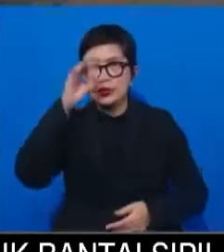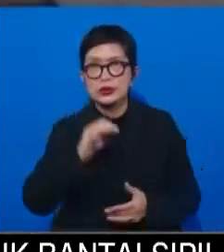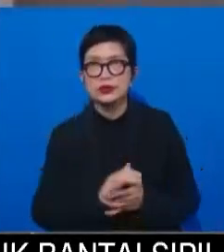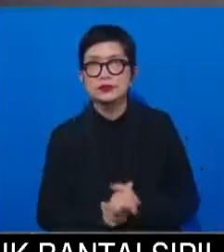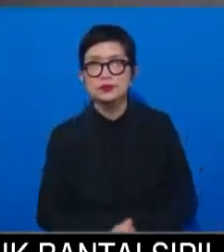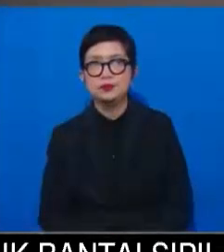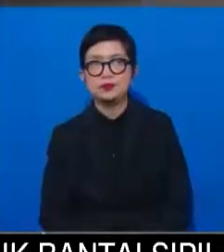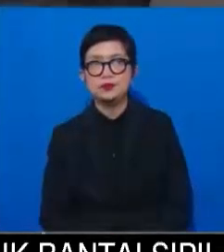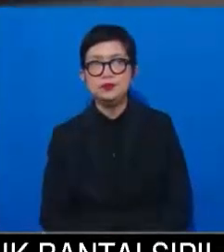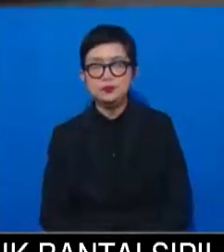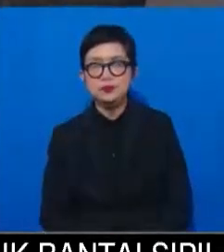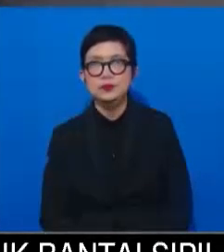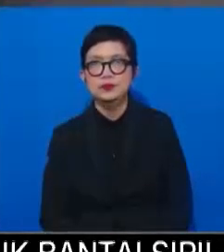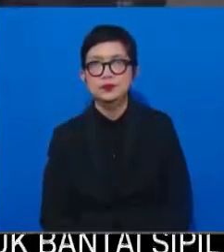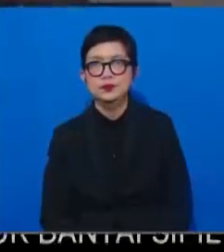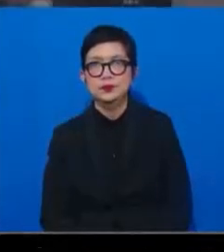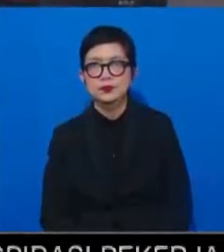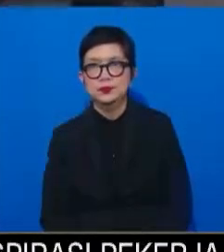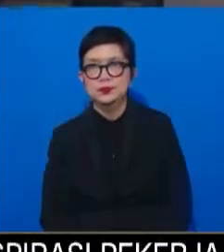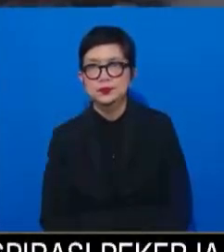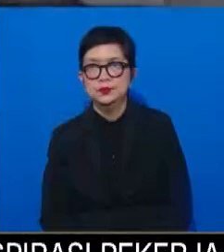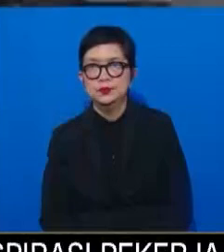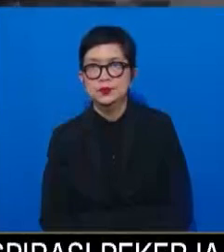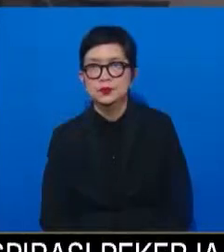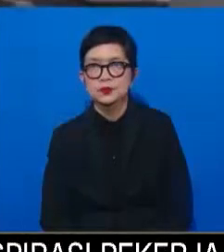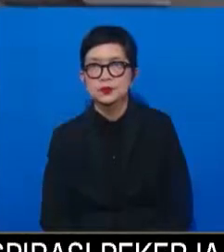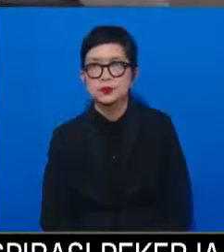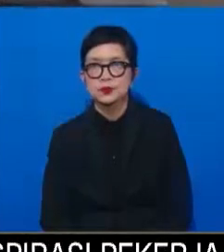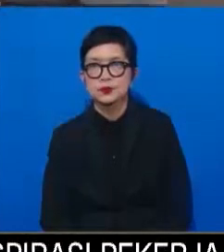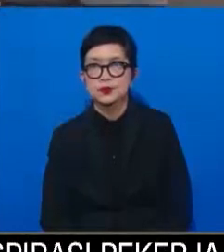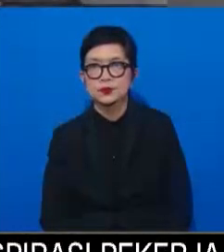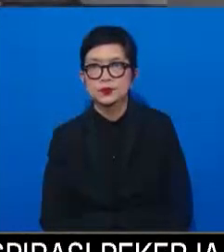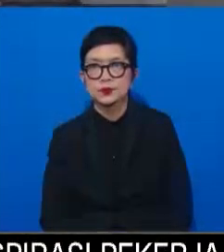Tim Liputan, CNN Indonesia.